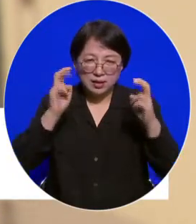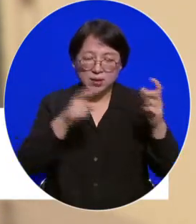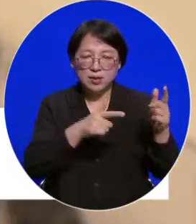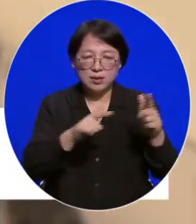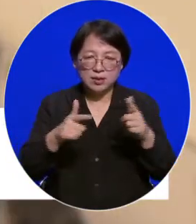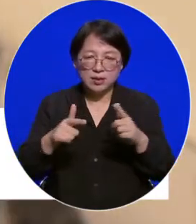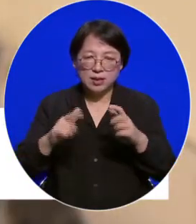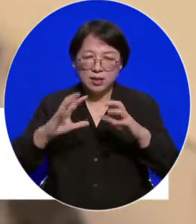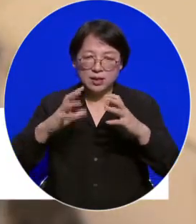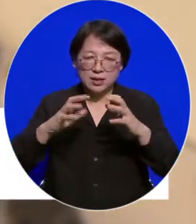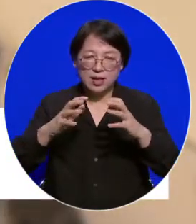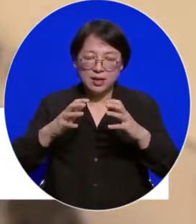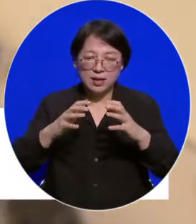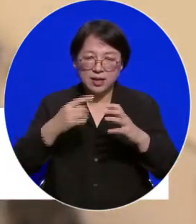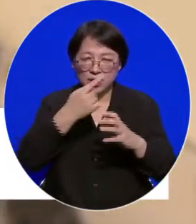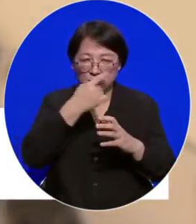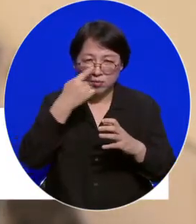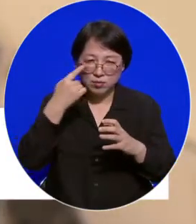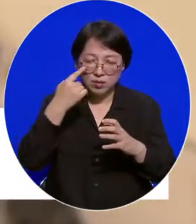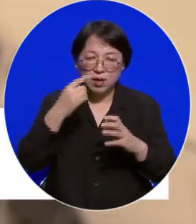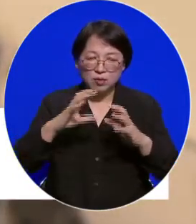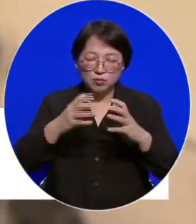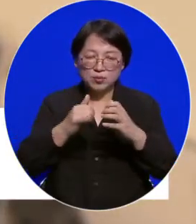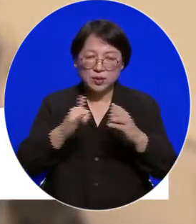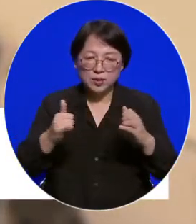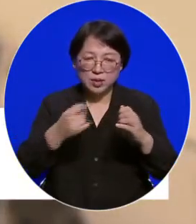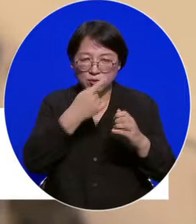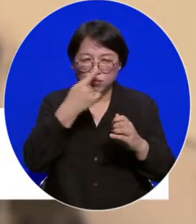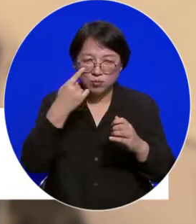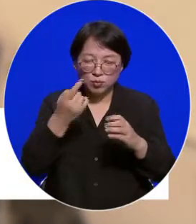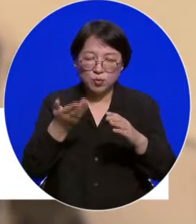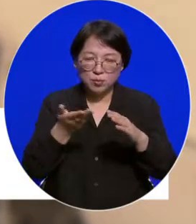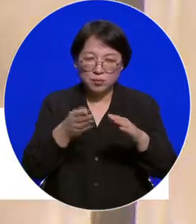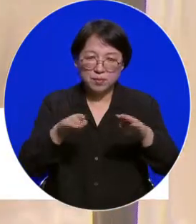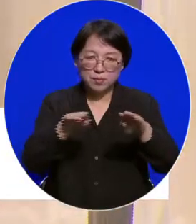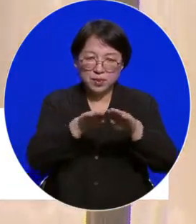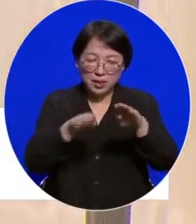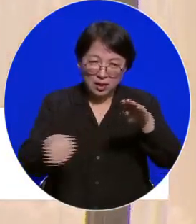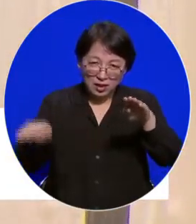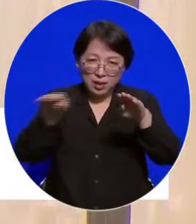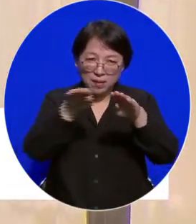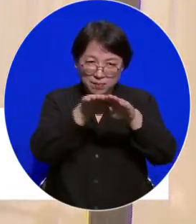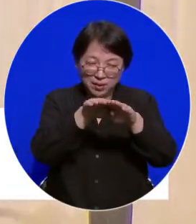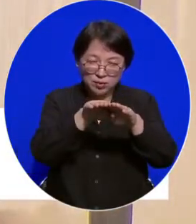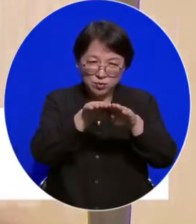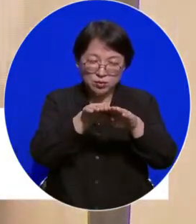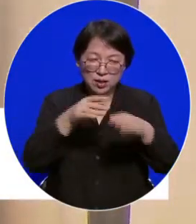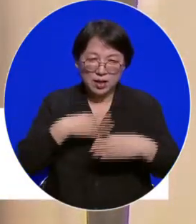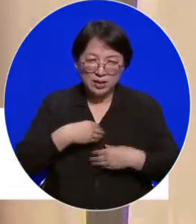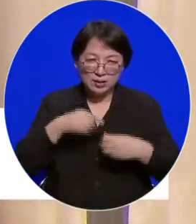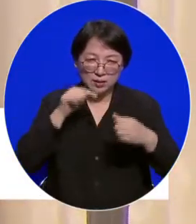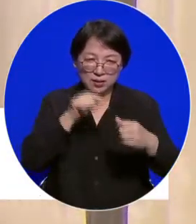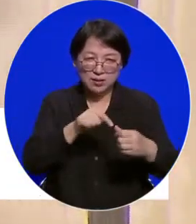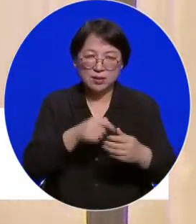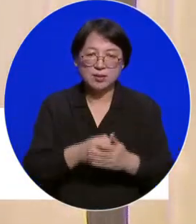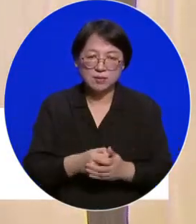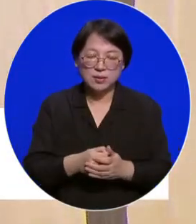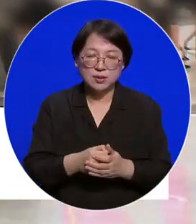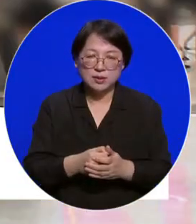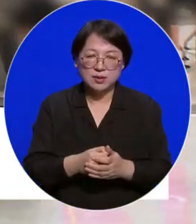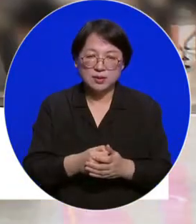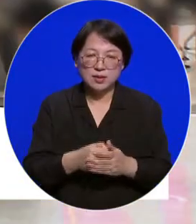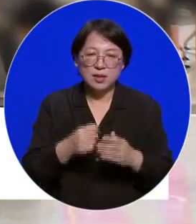국민 눈높이에 맞는 자세와 안전 체계를 갖출 것을 지시했습니다. 이에 한국철도공사 나희승 사장은 두 번의